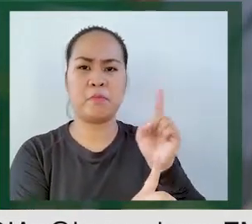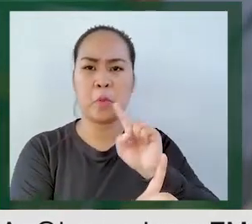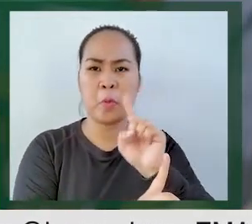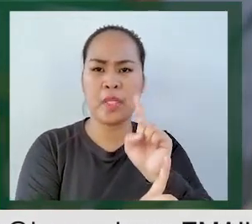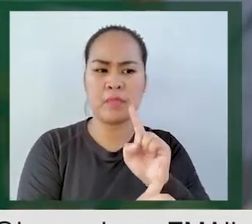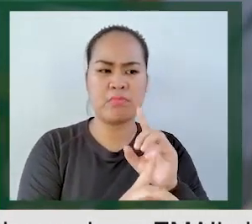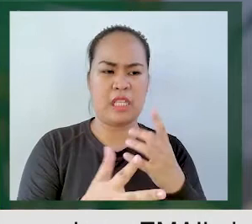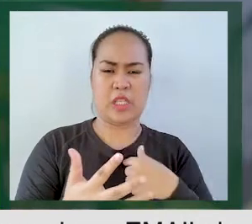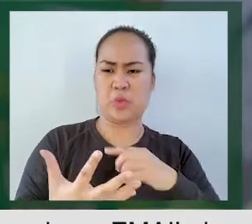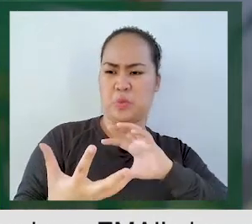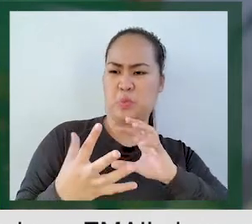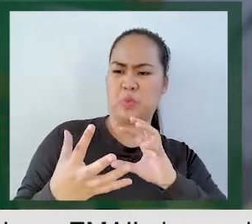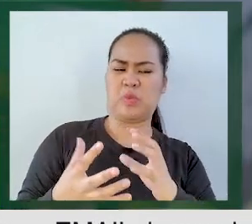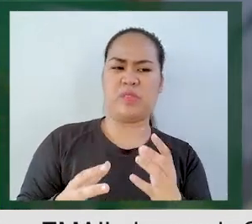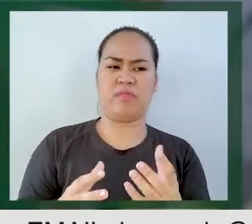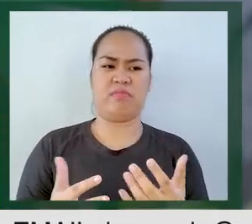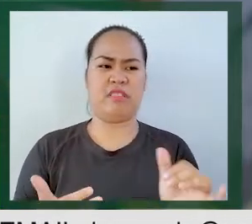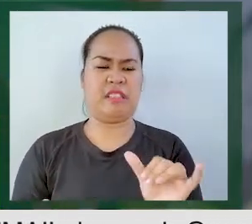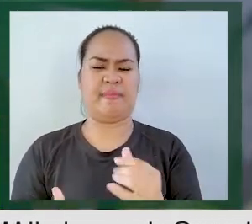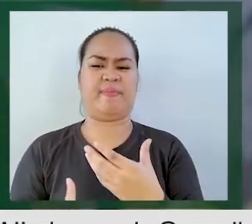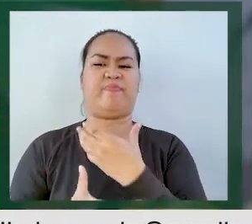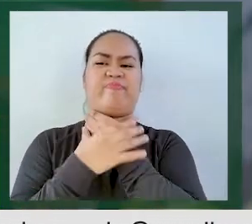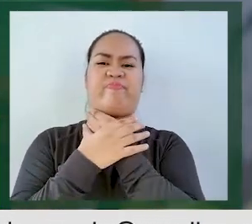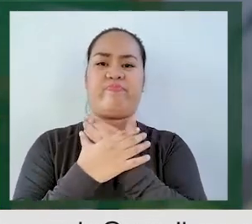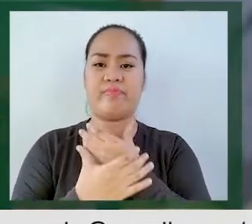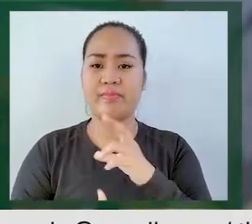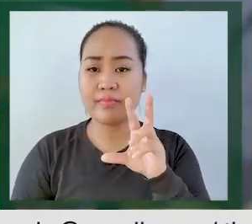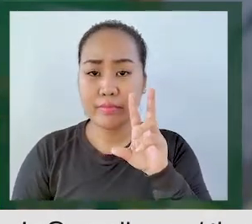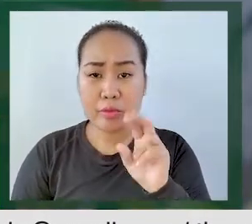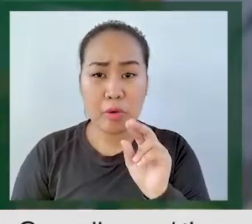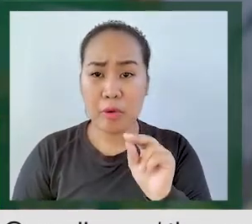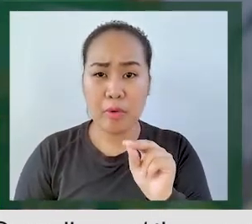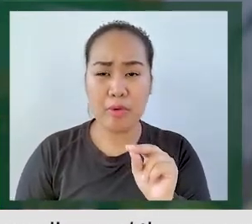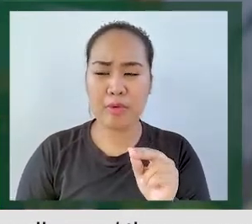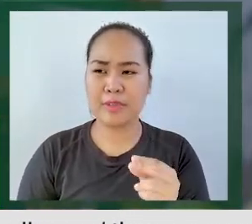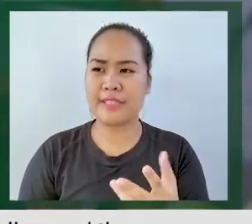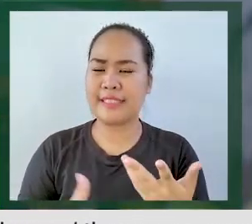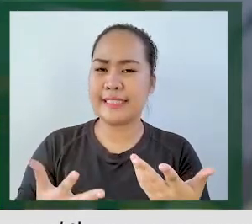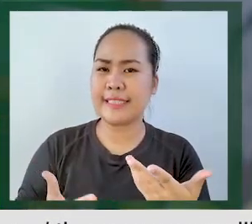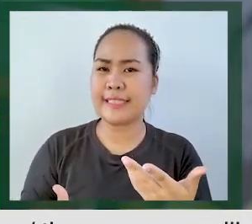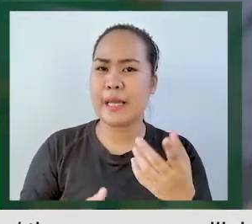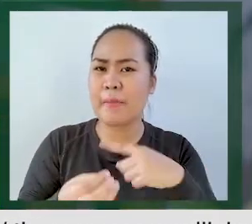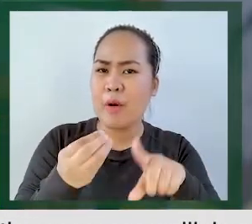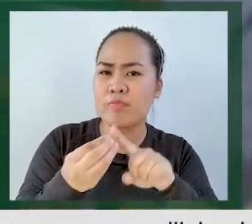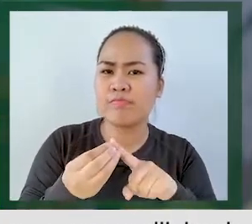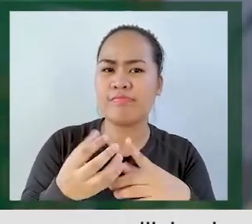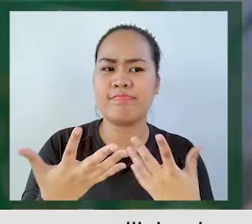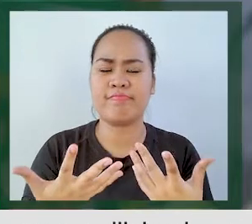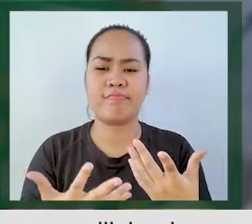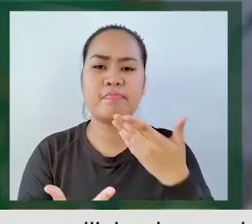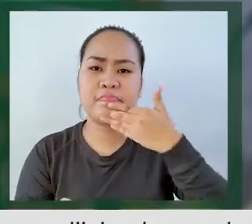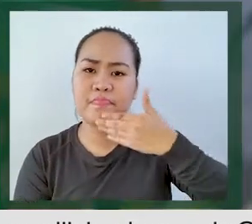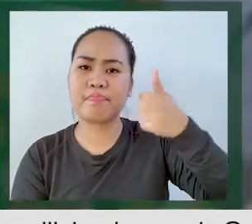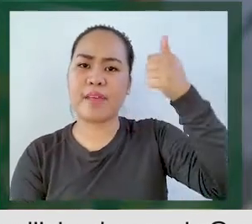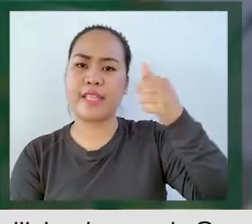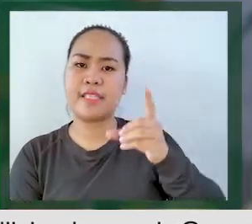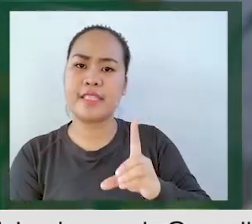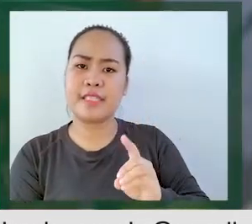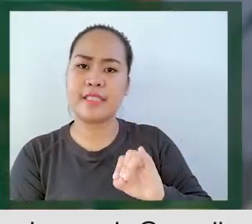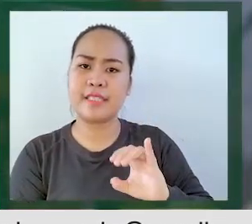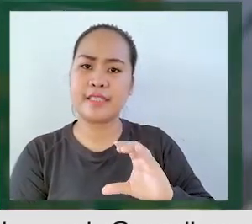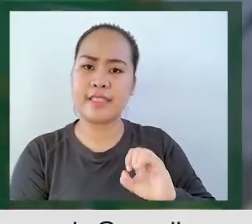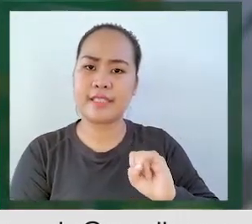kinokontrol tayo or sinasakal. No? Pero it's just a way of disciplining ourselves. Diba?